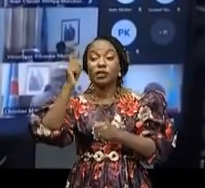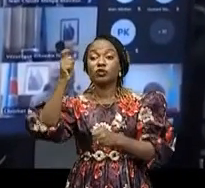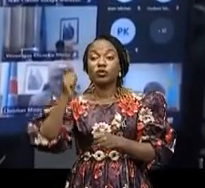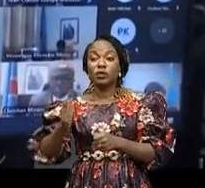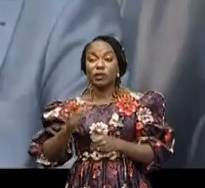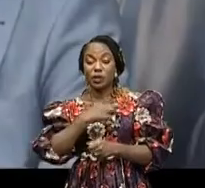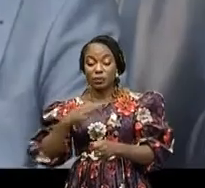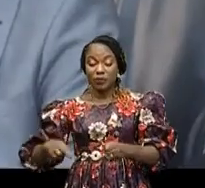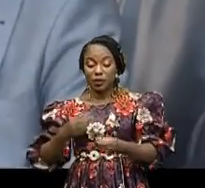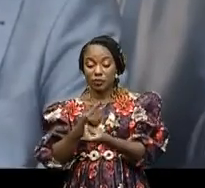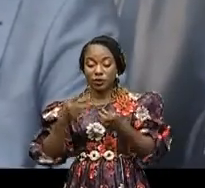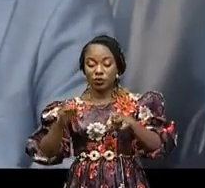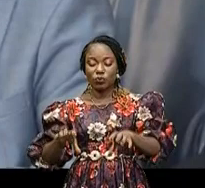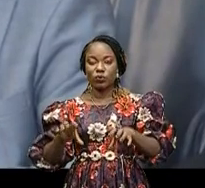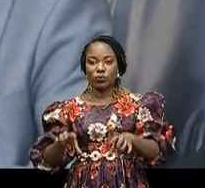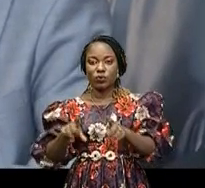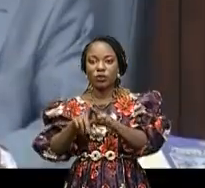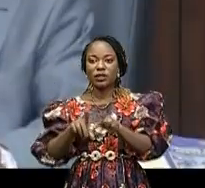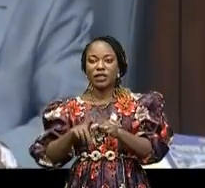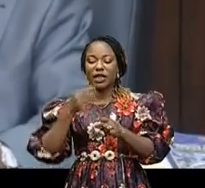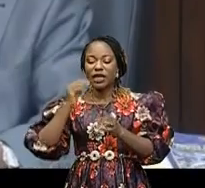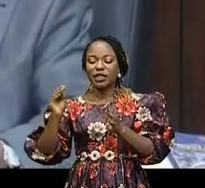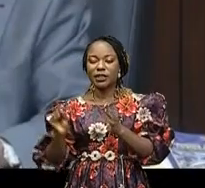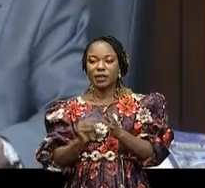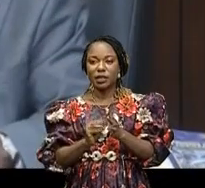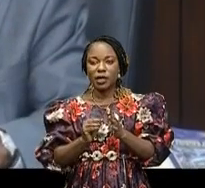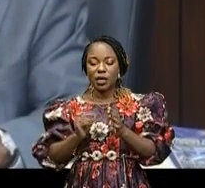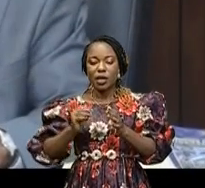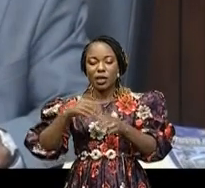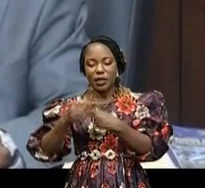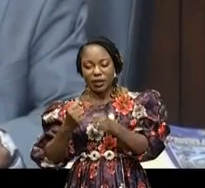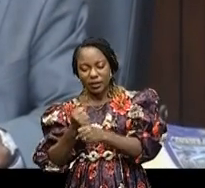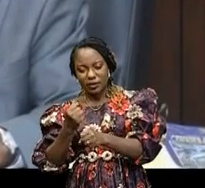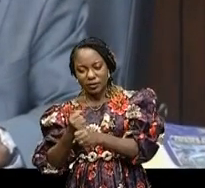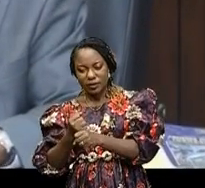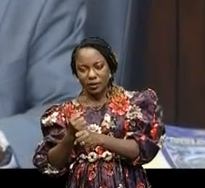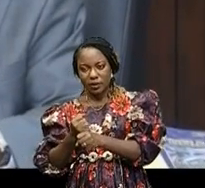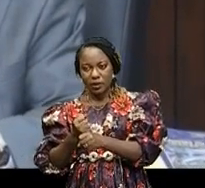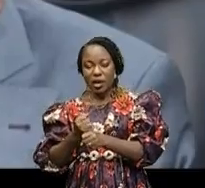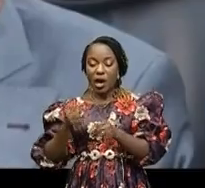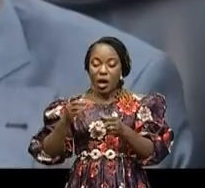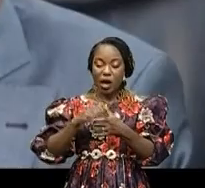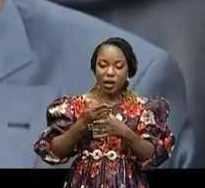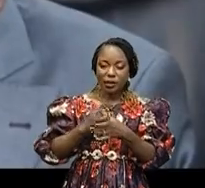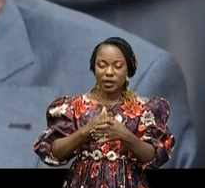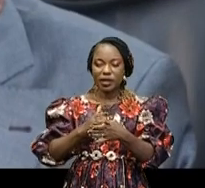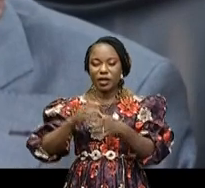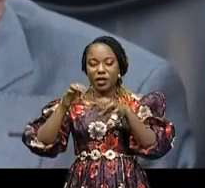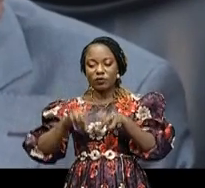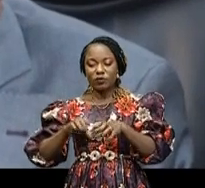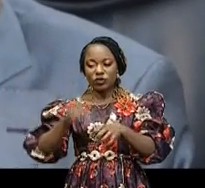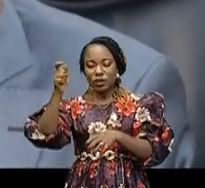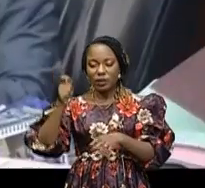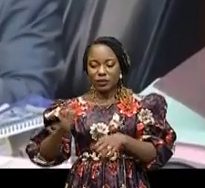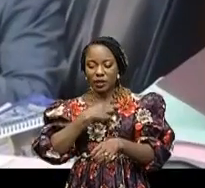République démocratique du Congo. Il a indiqué que les opérations conjointes entre les forces armées de la République démocratique